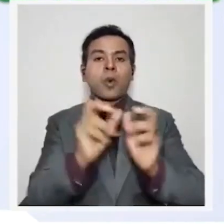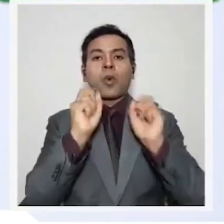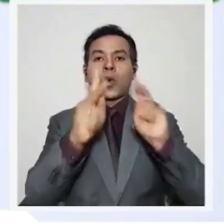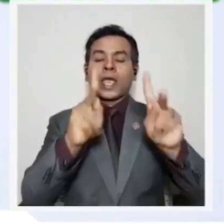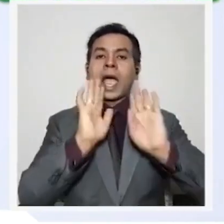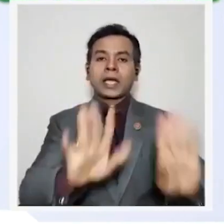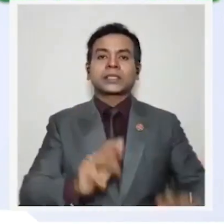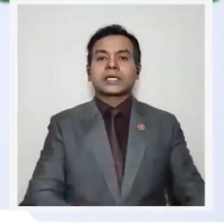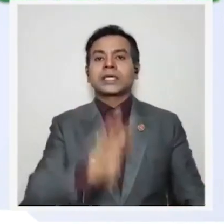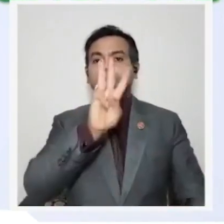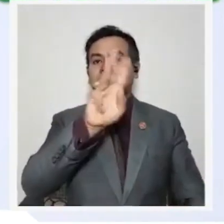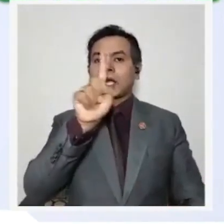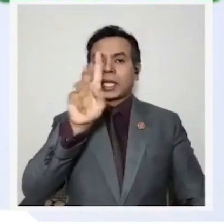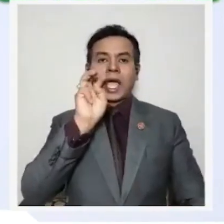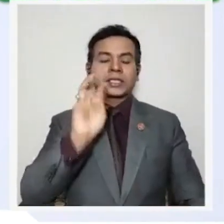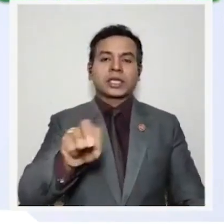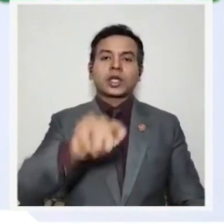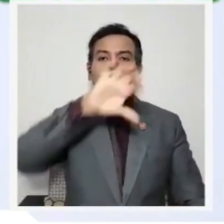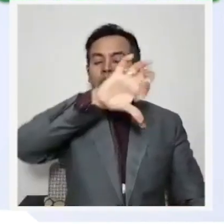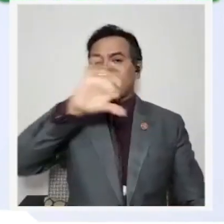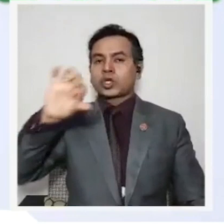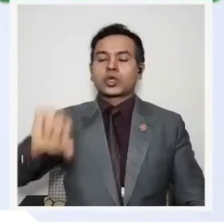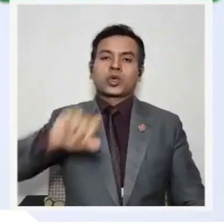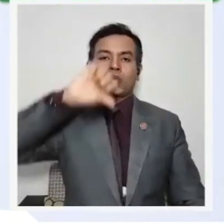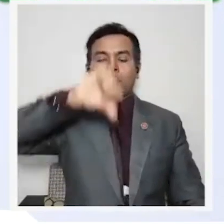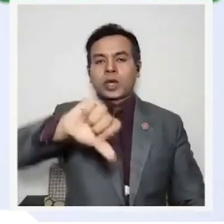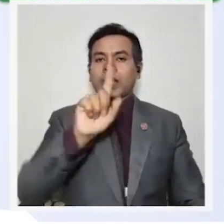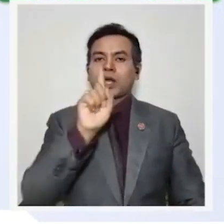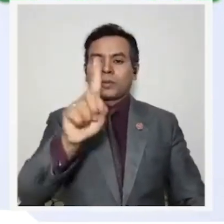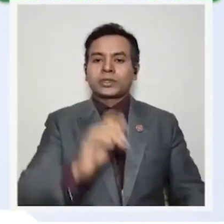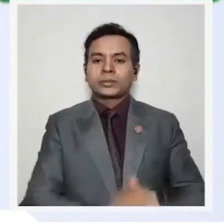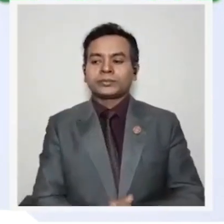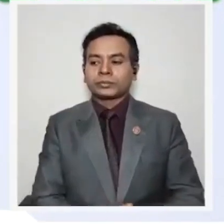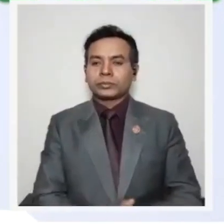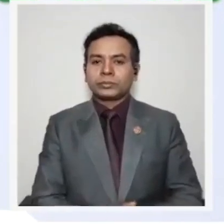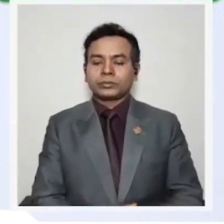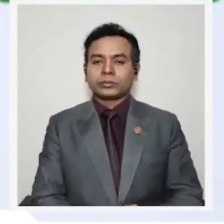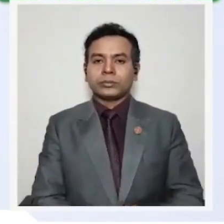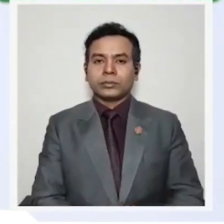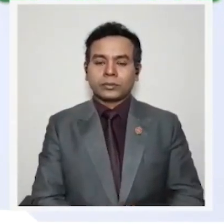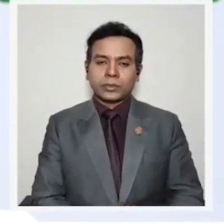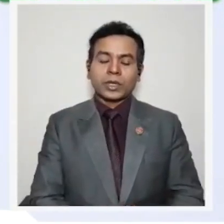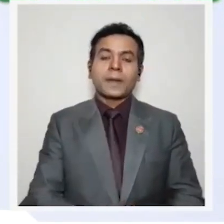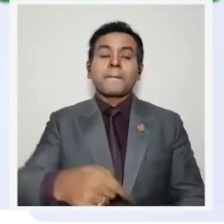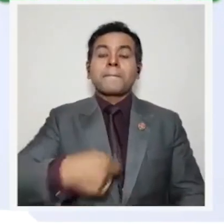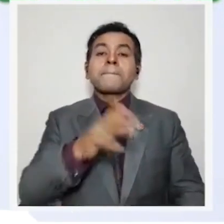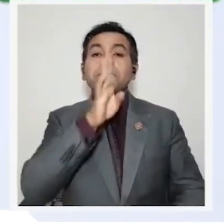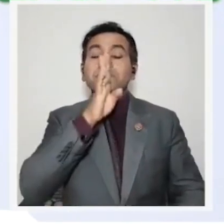হয়েছে 629টি প্রতিষ্ঠান এবং এর মাধ্যমে তাৎক্ষণিকভাবে কোয়ারেন্টাইন সেবা প্রদান করা যায়